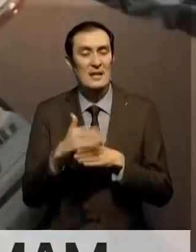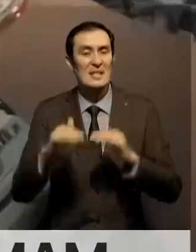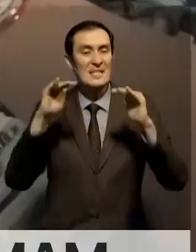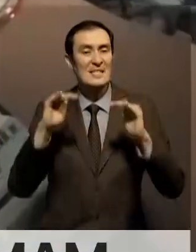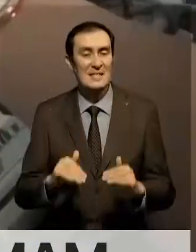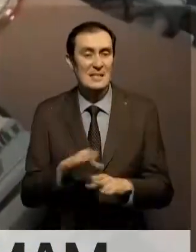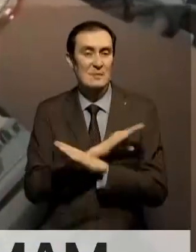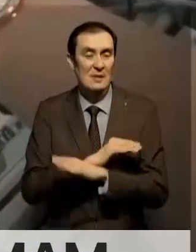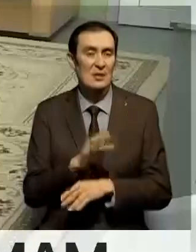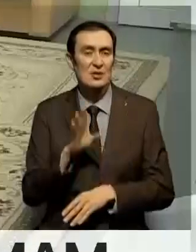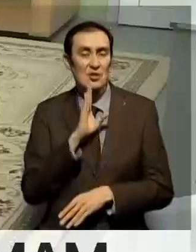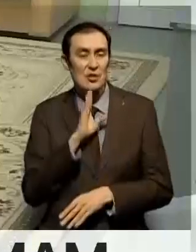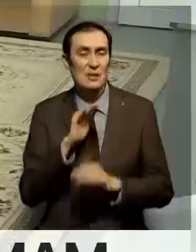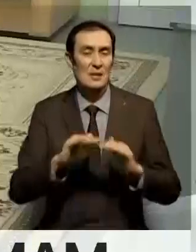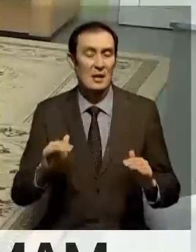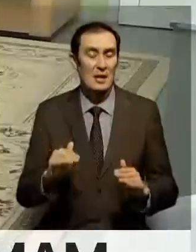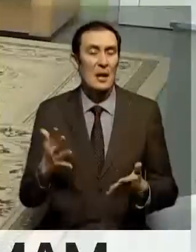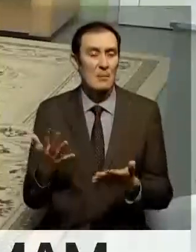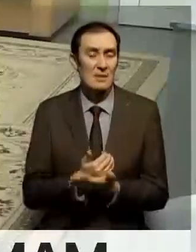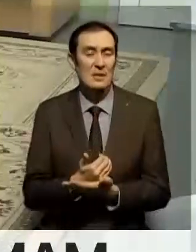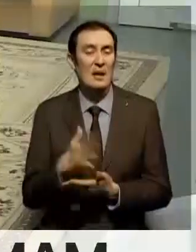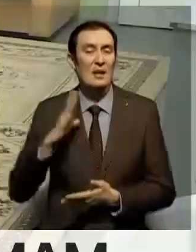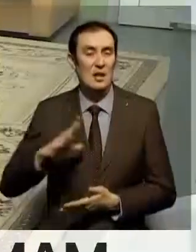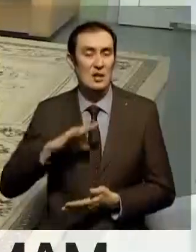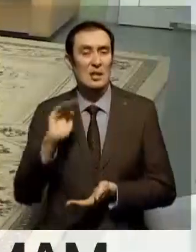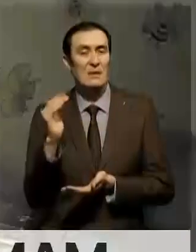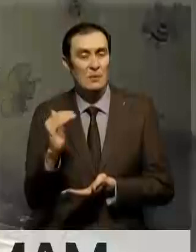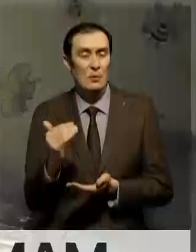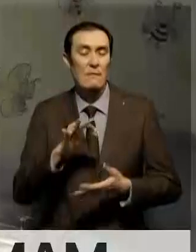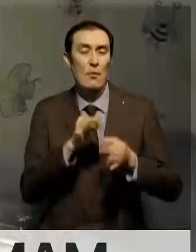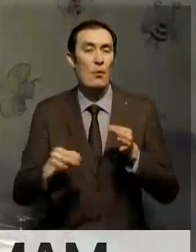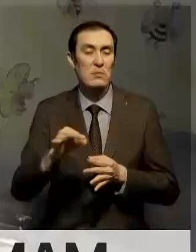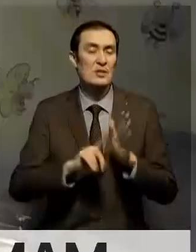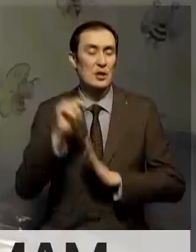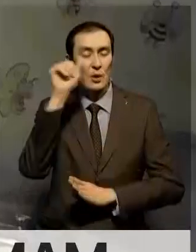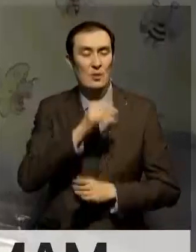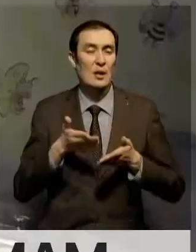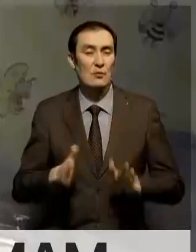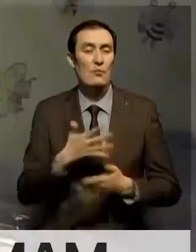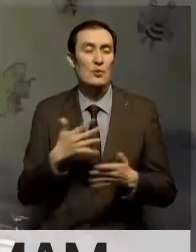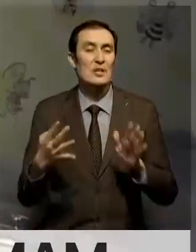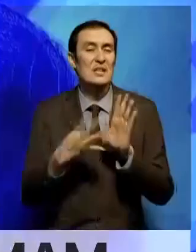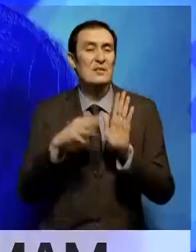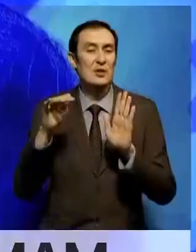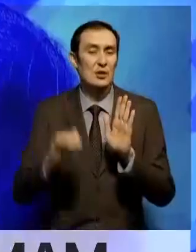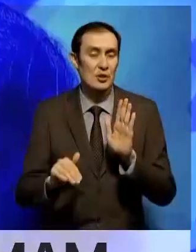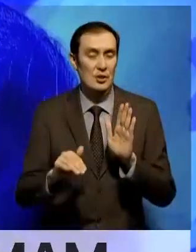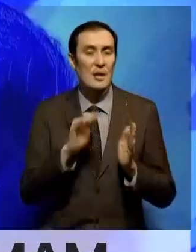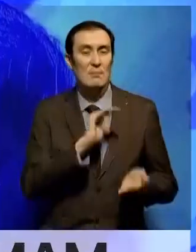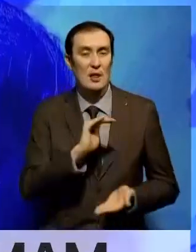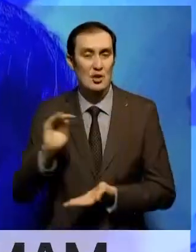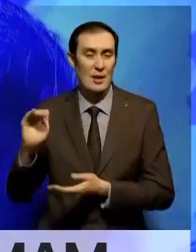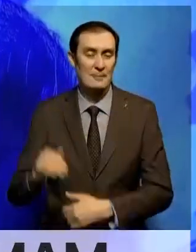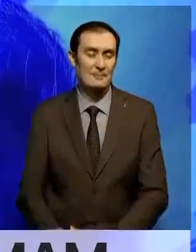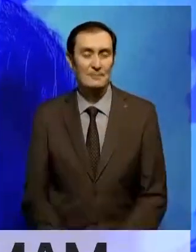материнскую смертности помочь женщинам обрести долгожданного ребенка всего в регионе с начала года на свет появились больше 9 тысяч малышей